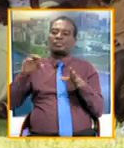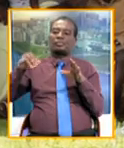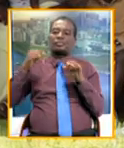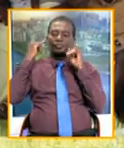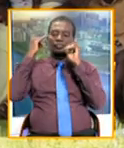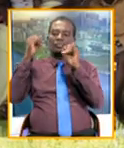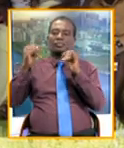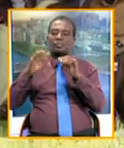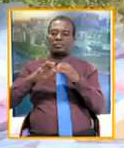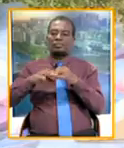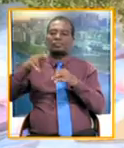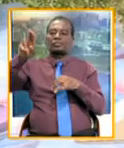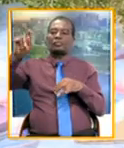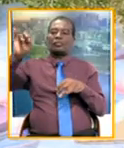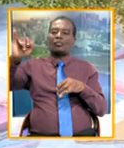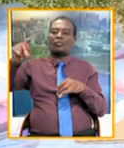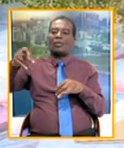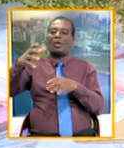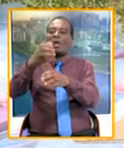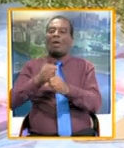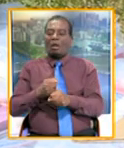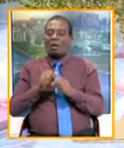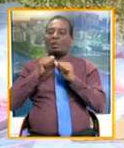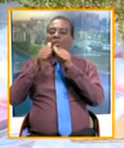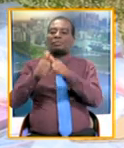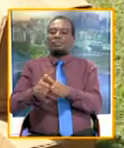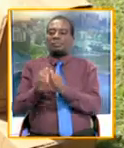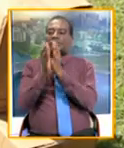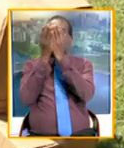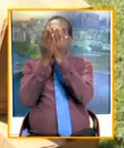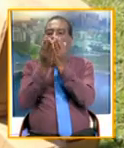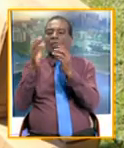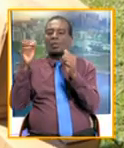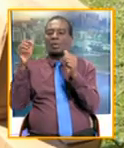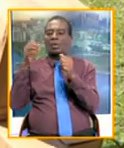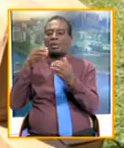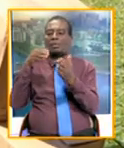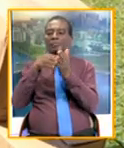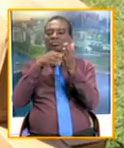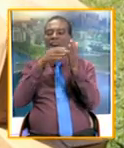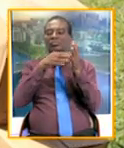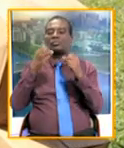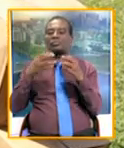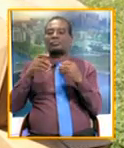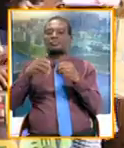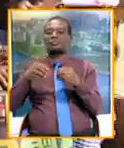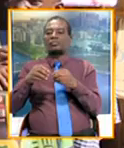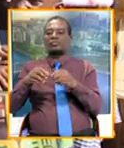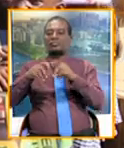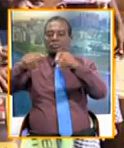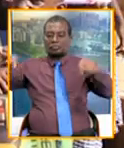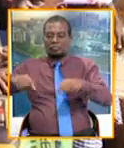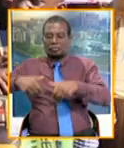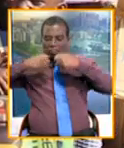L'inspection primaire publique de Rubino reçoit un don de kits scolaires et sanitaires composé de plusieurs cartons de cache-nez et de bouteilles